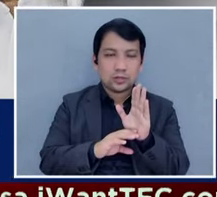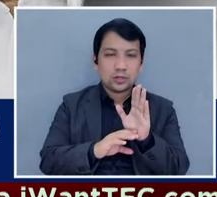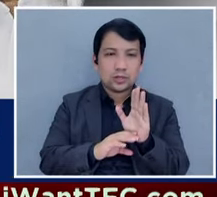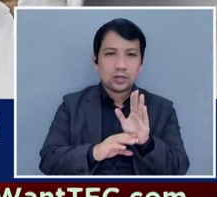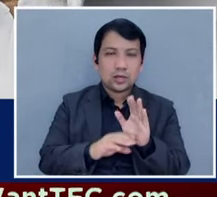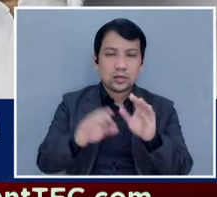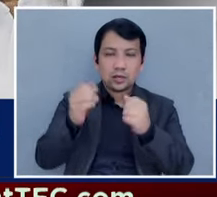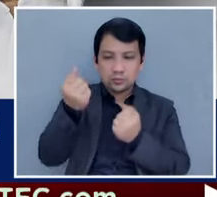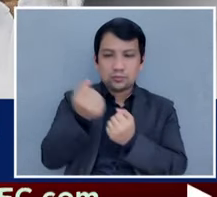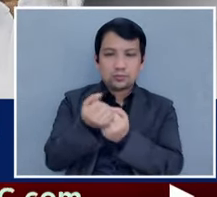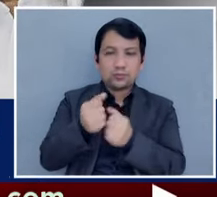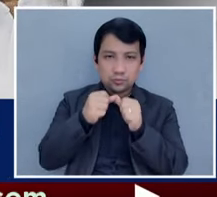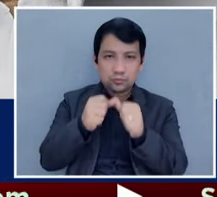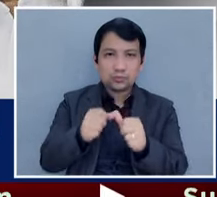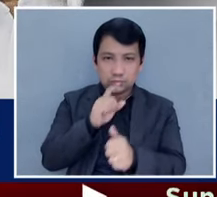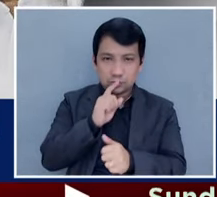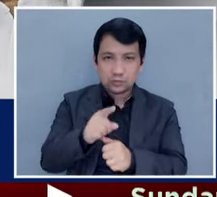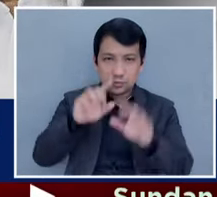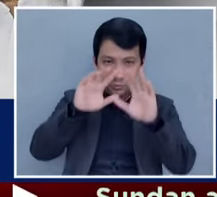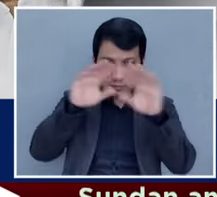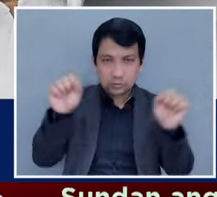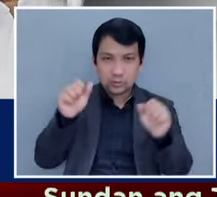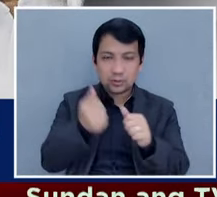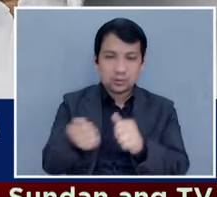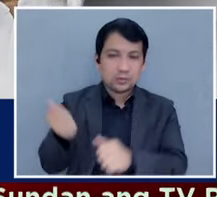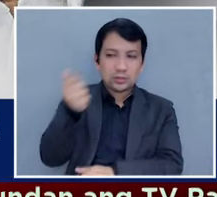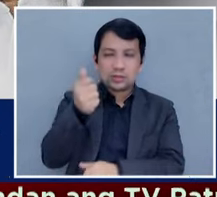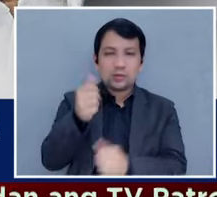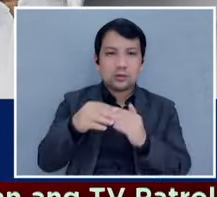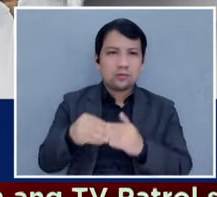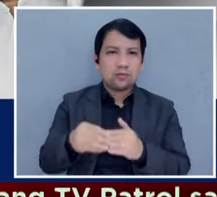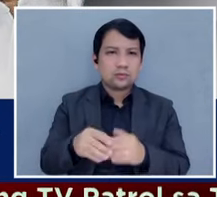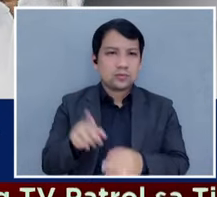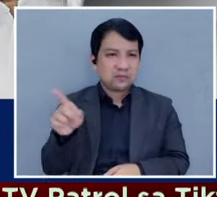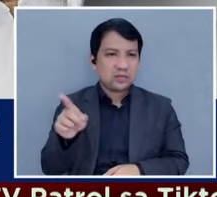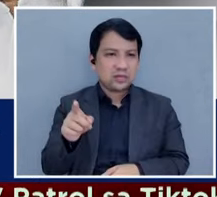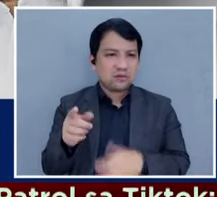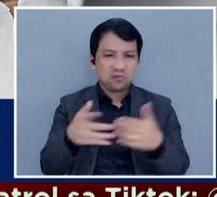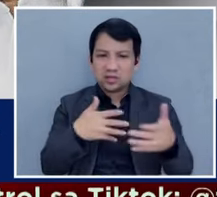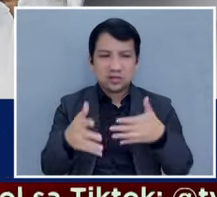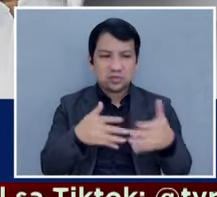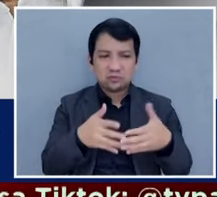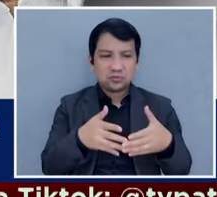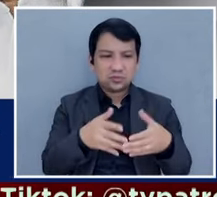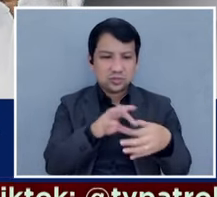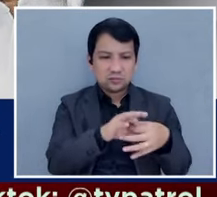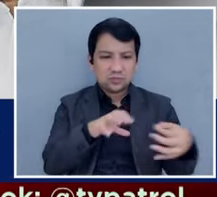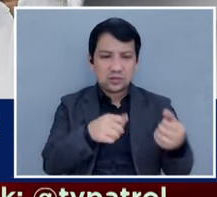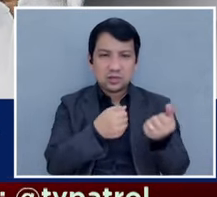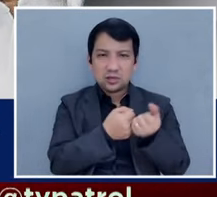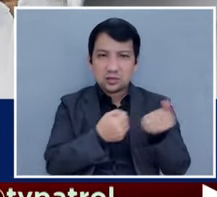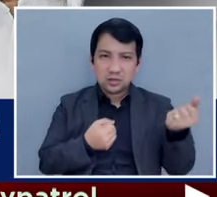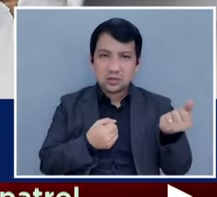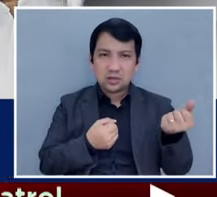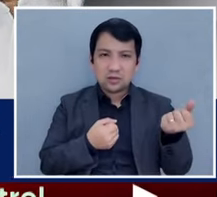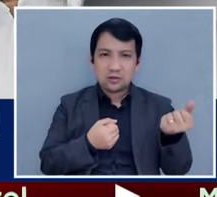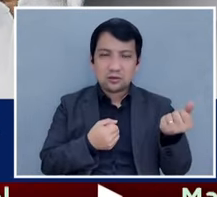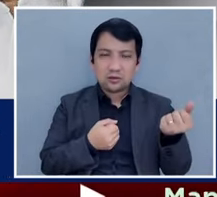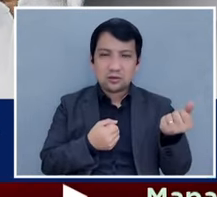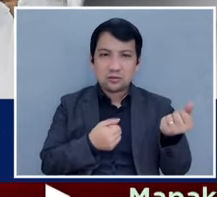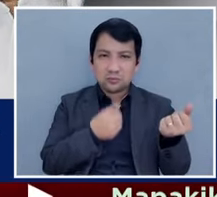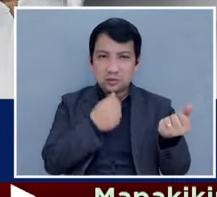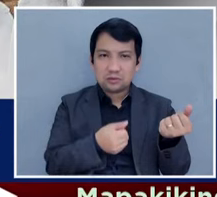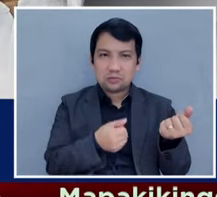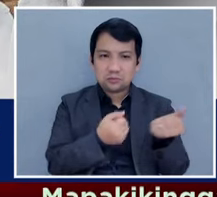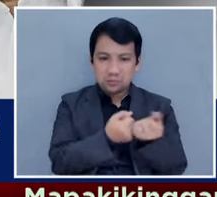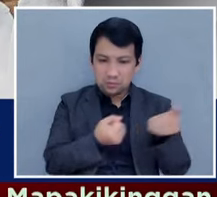Militar. Dagdag pa ni Anyo, anumang pangihimok sa pag-alis ng suporta mula sa isang opisyal ng